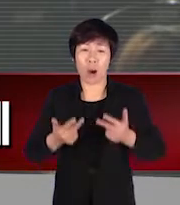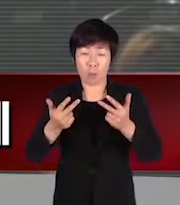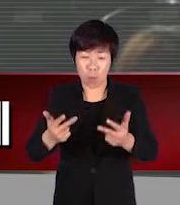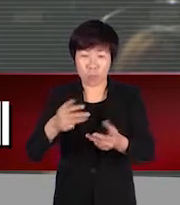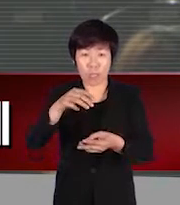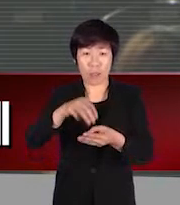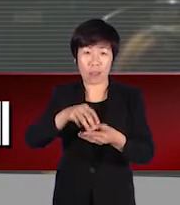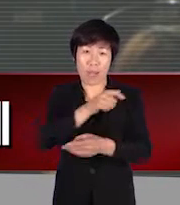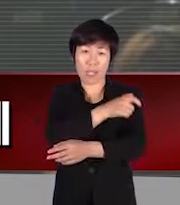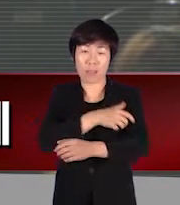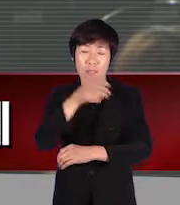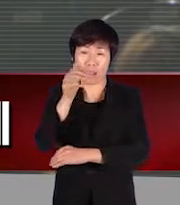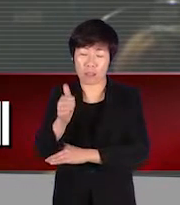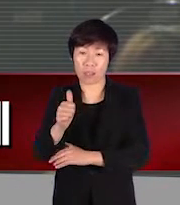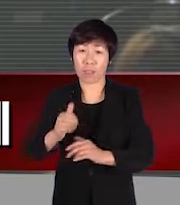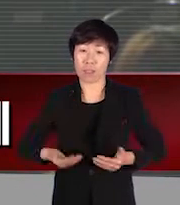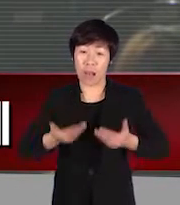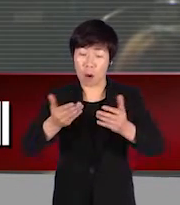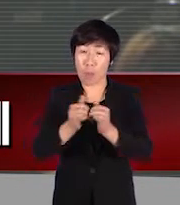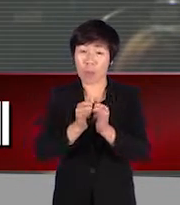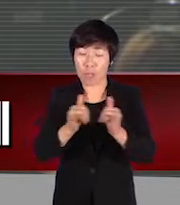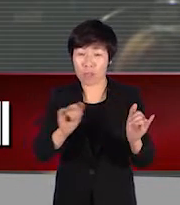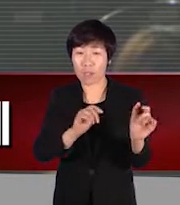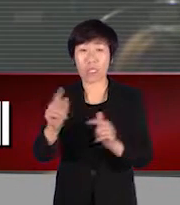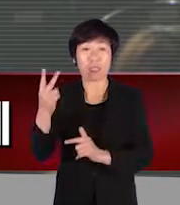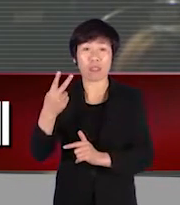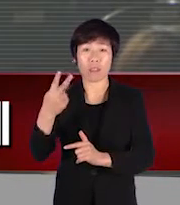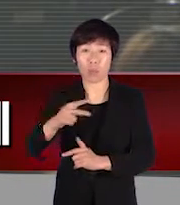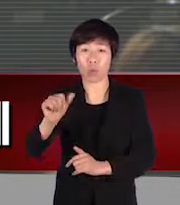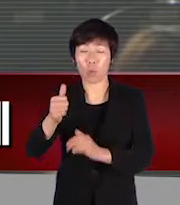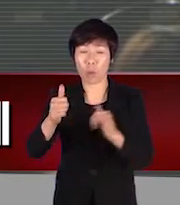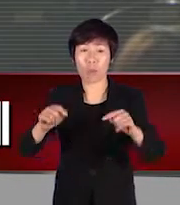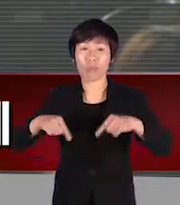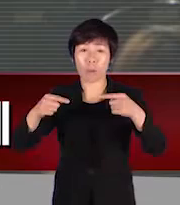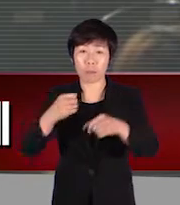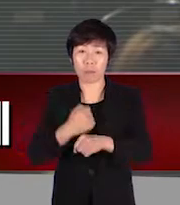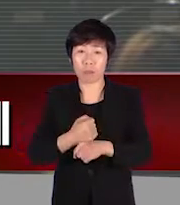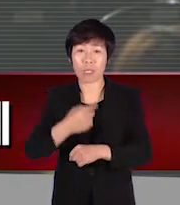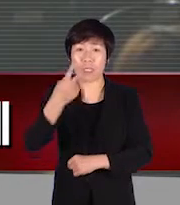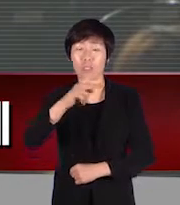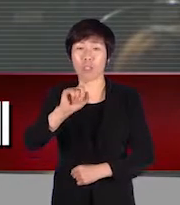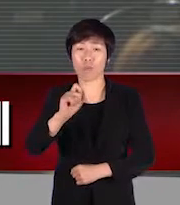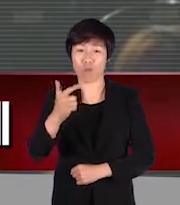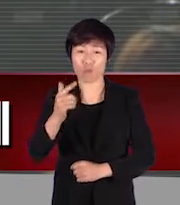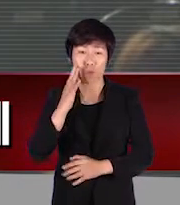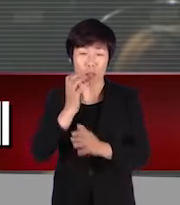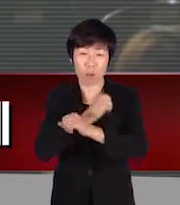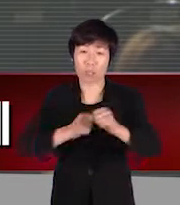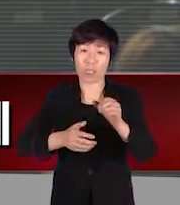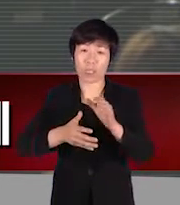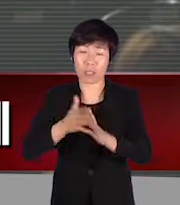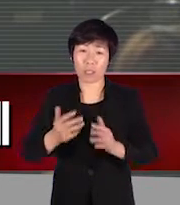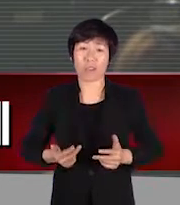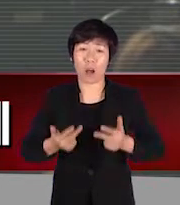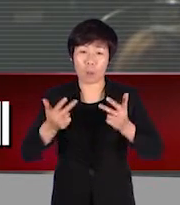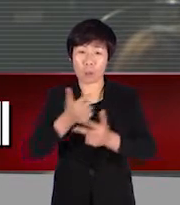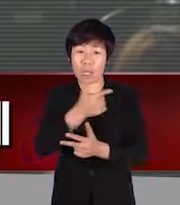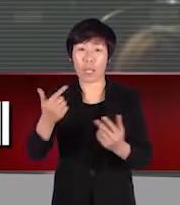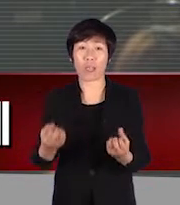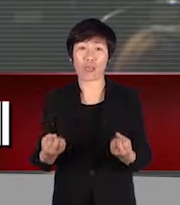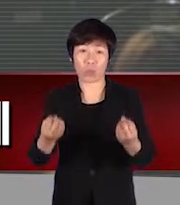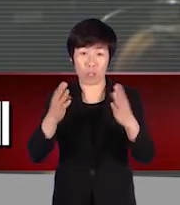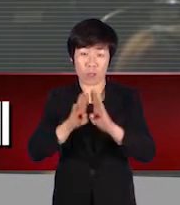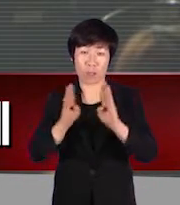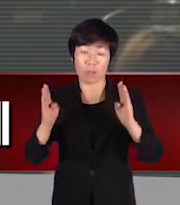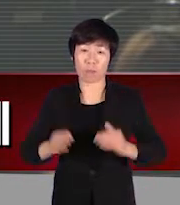자원봉사센터 이사장, 자원봉사자 등 2,500여 명이 참석한 가운데 2016 울산광역시 자원봉사